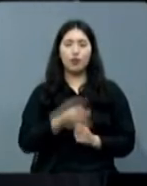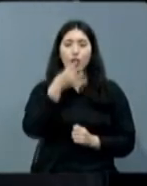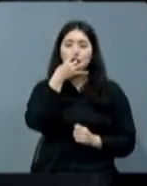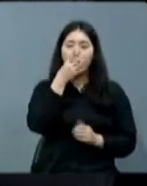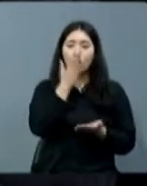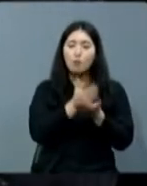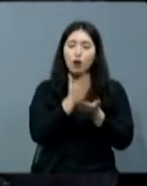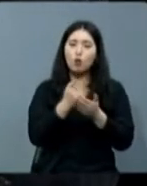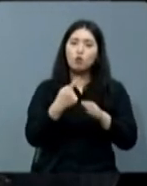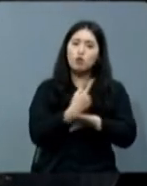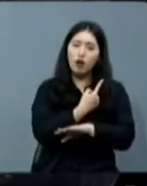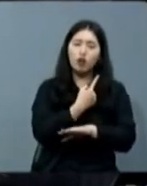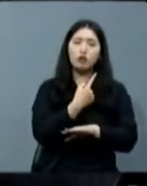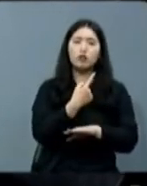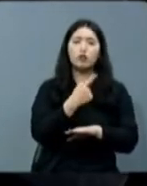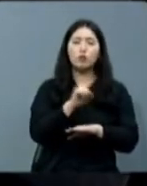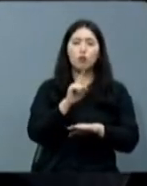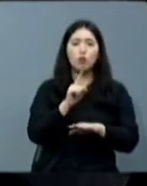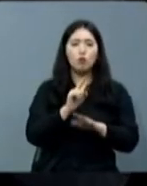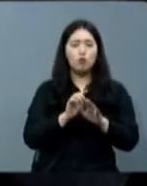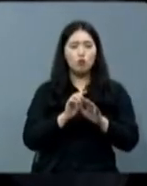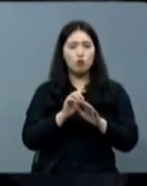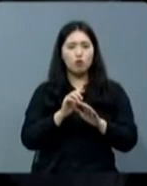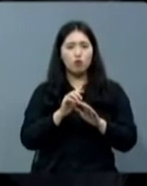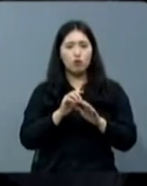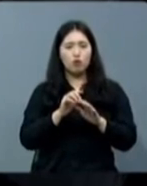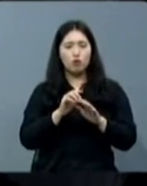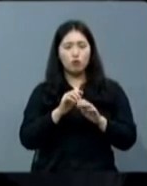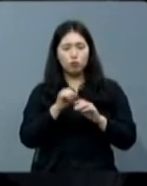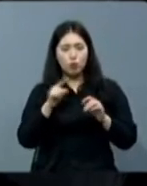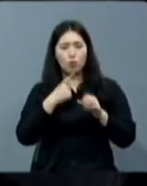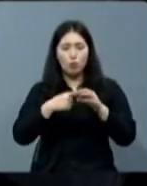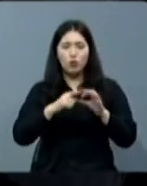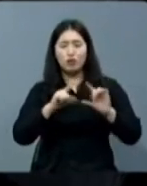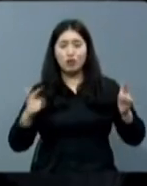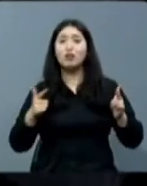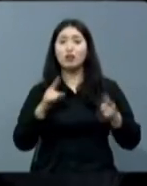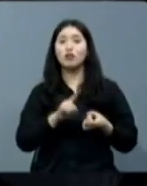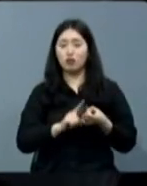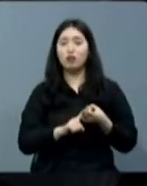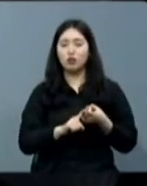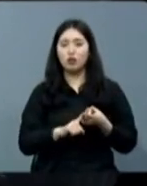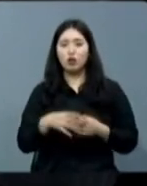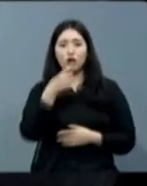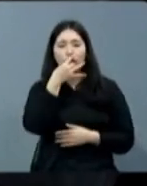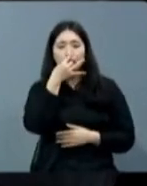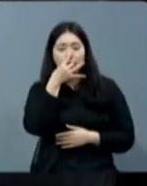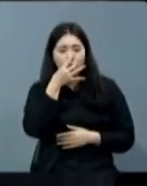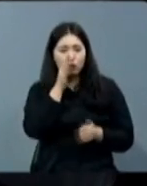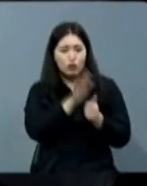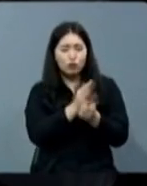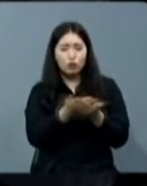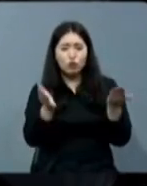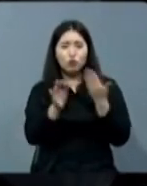아닌 다른 곡식이라든지 또 뭐 그러니까 이게 쌀도 최소한 쌀을 지원해